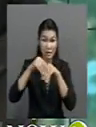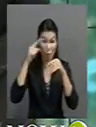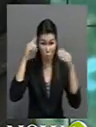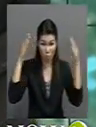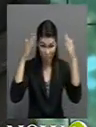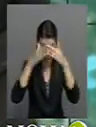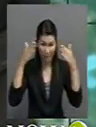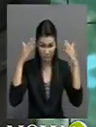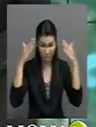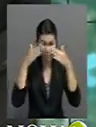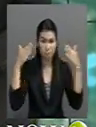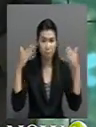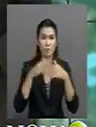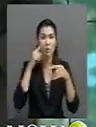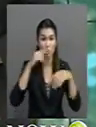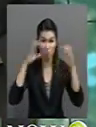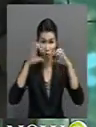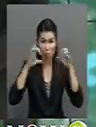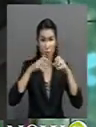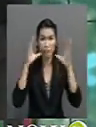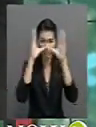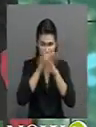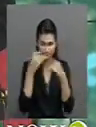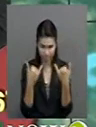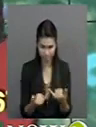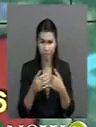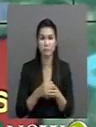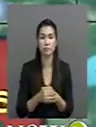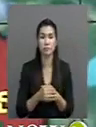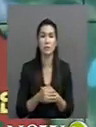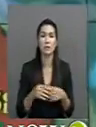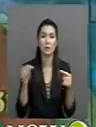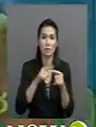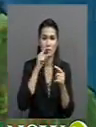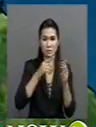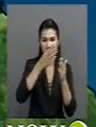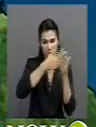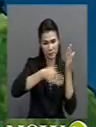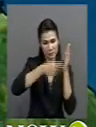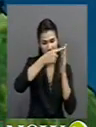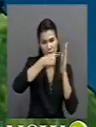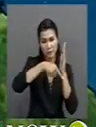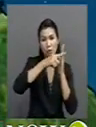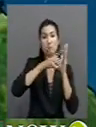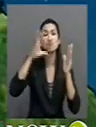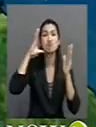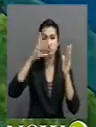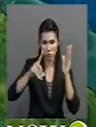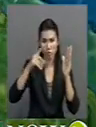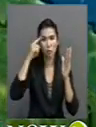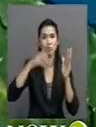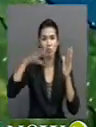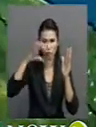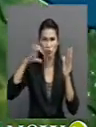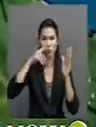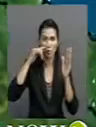ามครับแล้วก็ทำให้เกิดฝนตกนะครับตั้งแต่คืนวันนี้ครับส่วนพื้นที่อีสานทั้งหมดครับในวันพรุ่งนี้อิทธิพลของพายุครับ